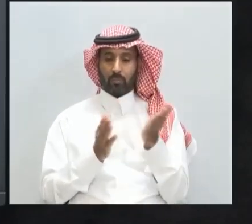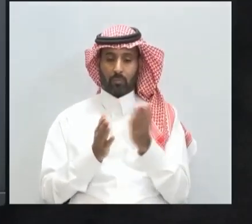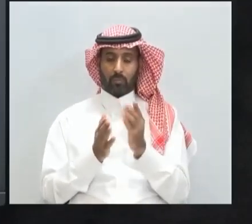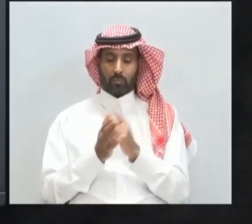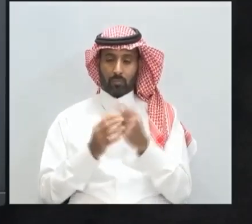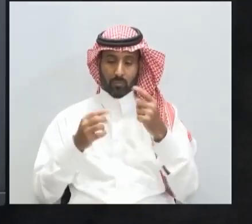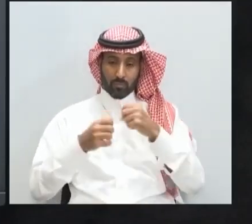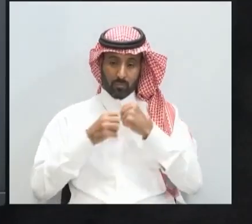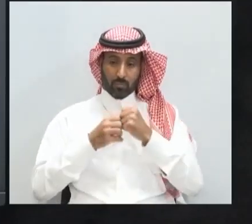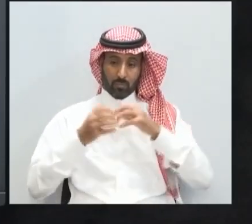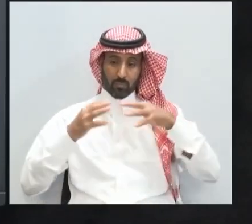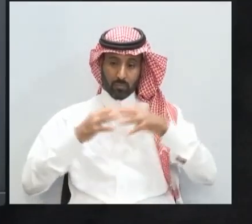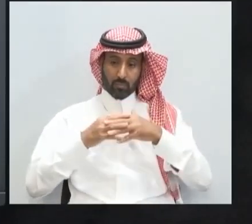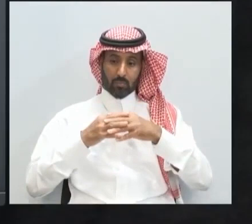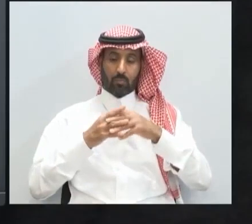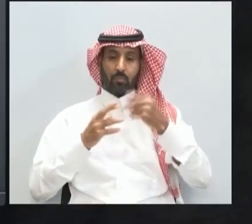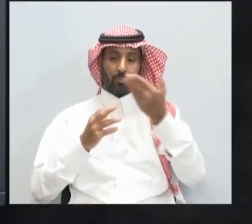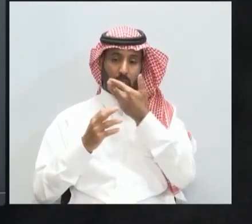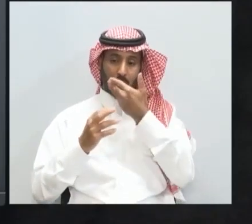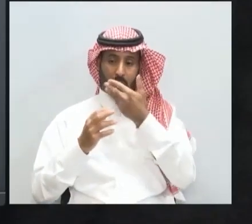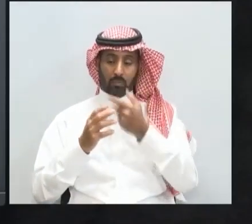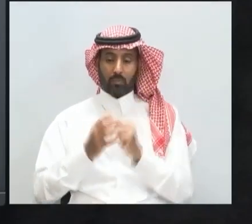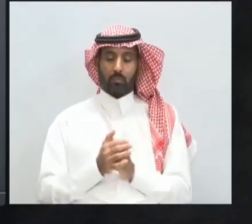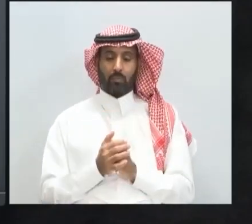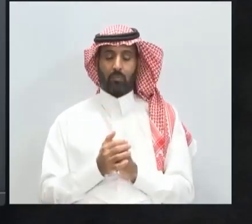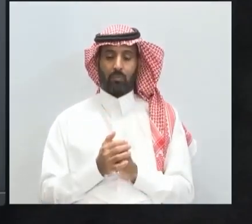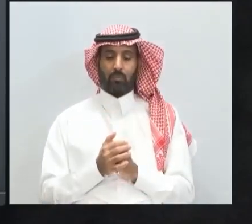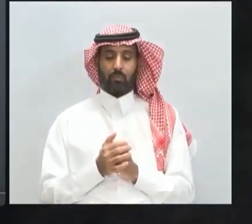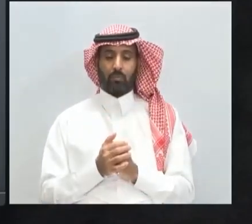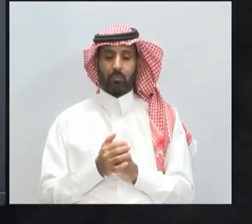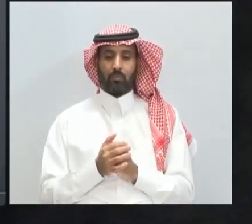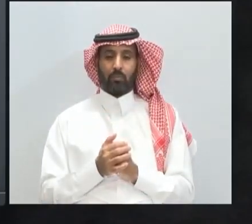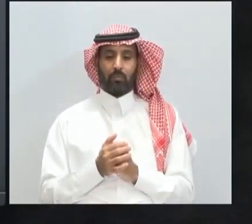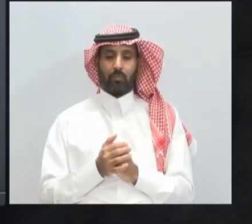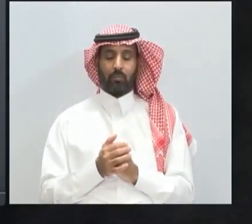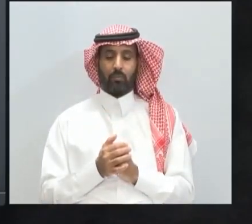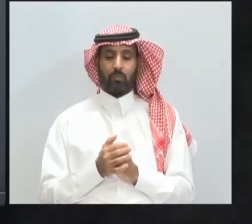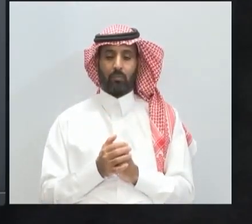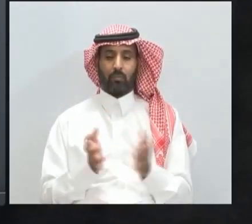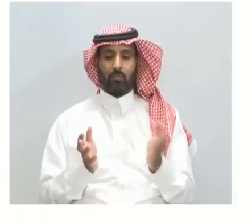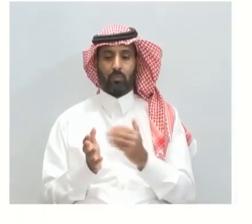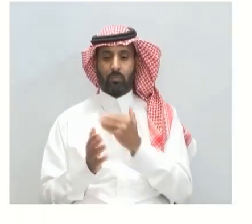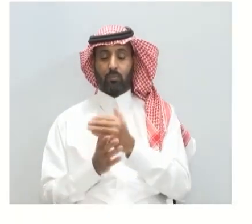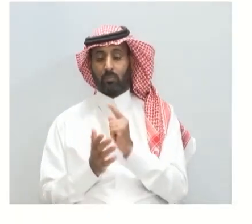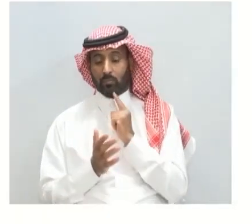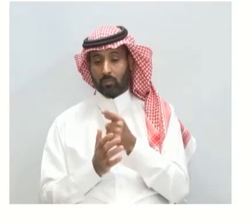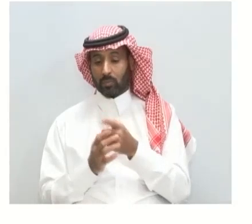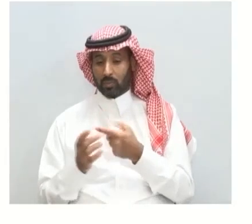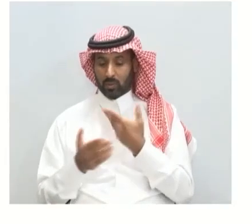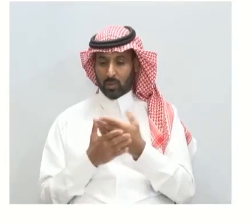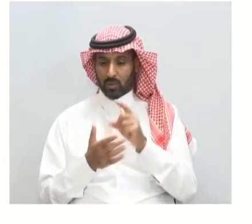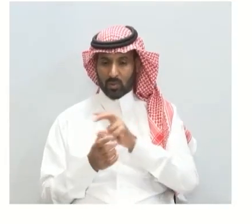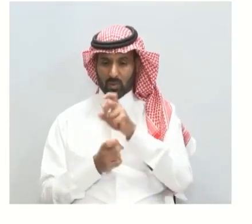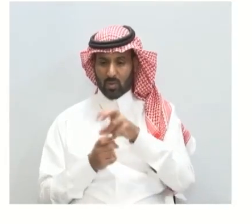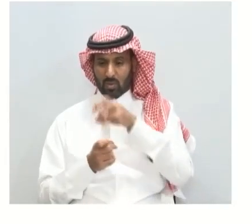مع هذا الهيدروجين كان لدينا ناتج وهو الماء وينتج عن عمليه نقل